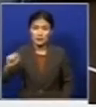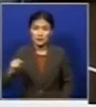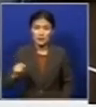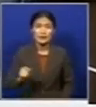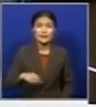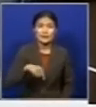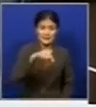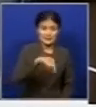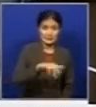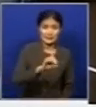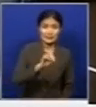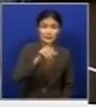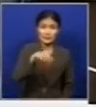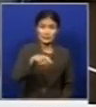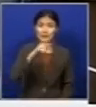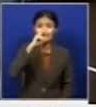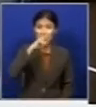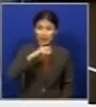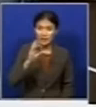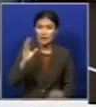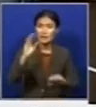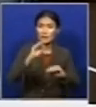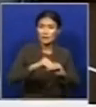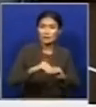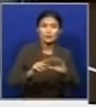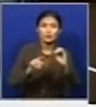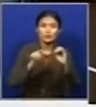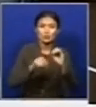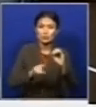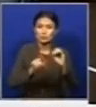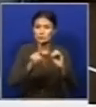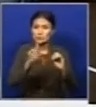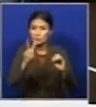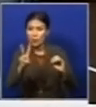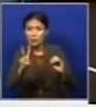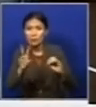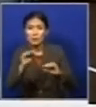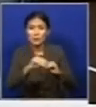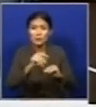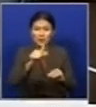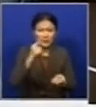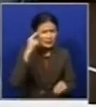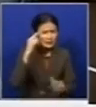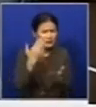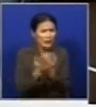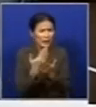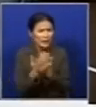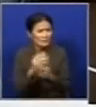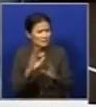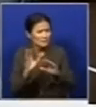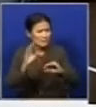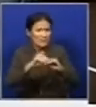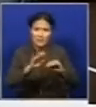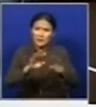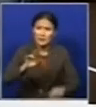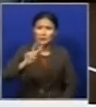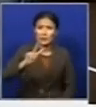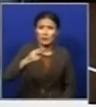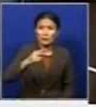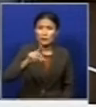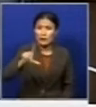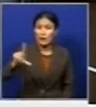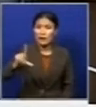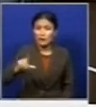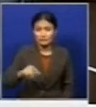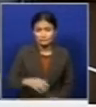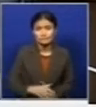0.12% ร้อยละ0.12นะครับผมก็ลองคำนวณดูเป็นเงินประมาณ 20,000 ล้านบาทนะครับ